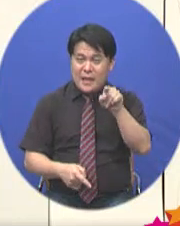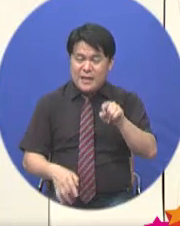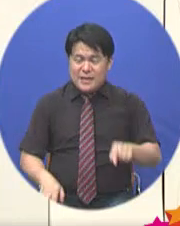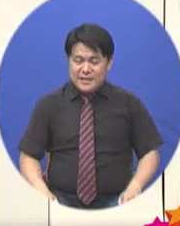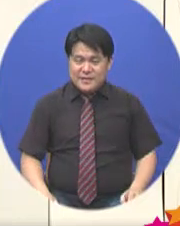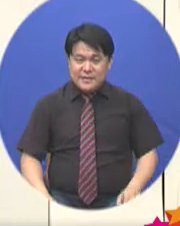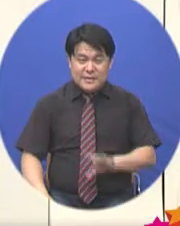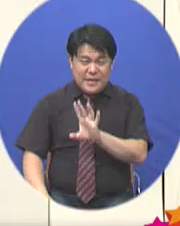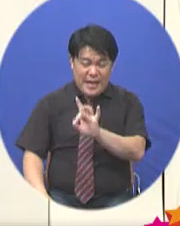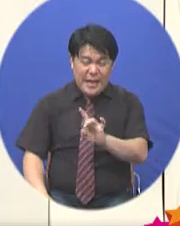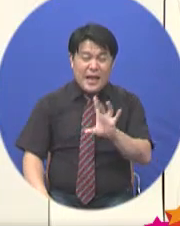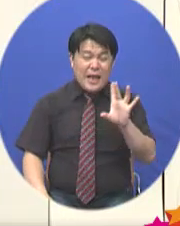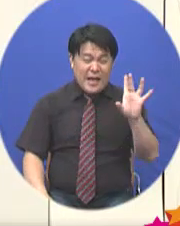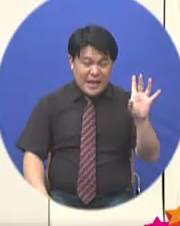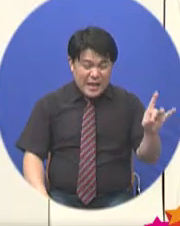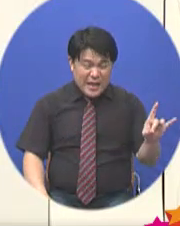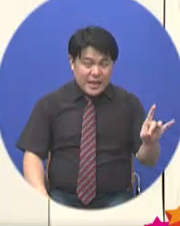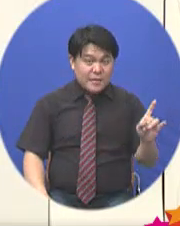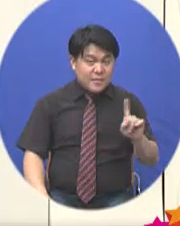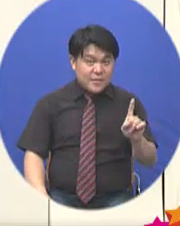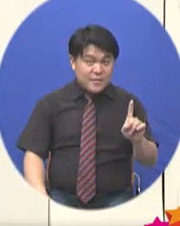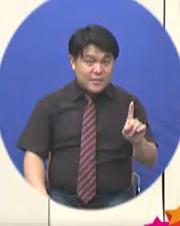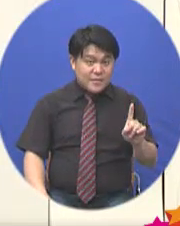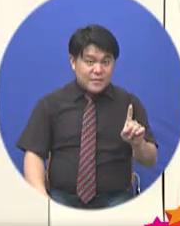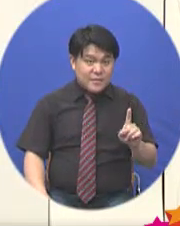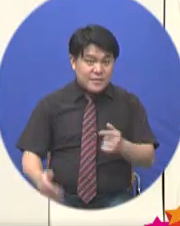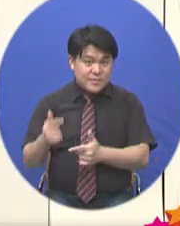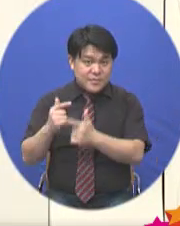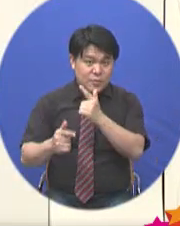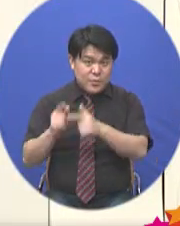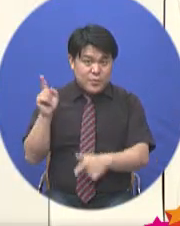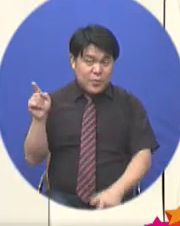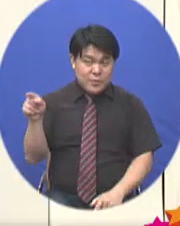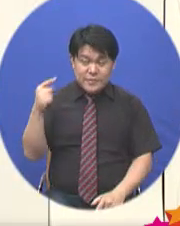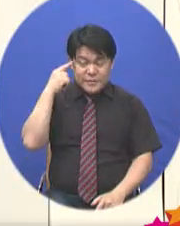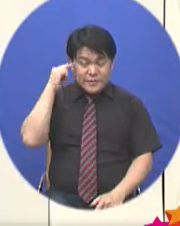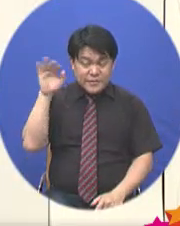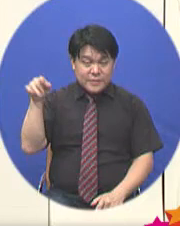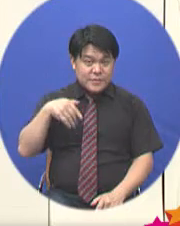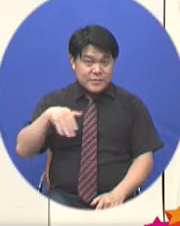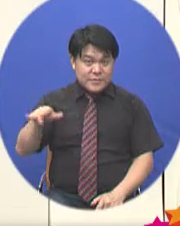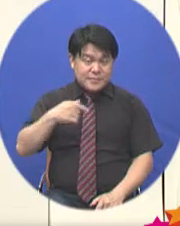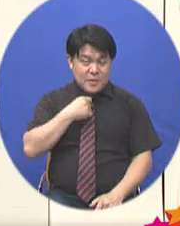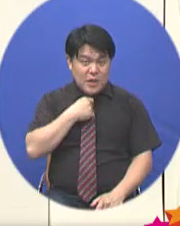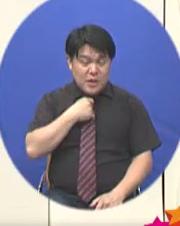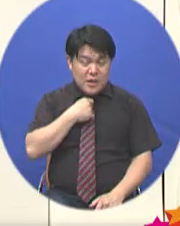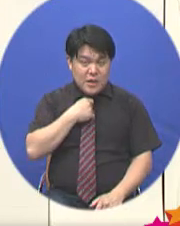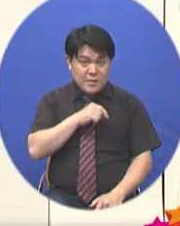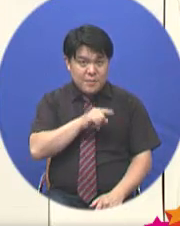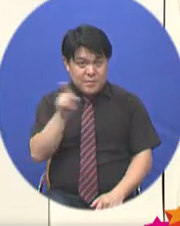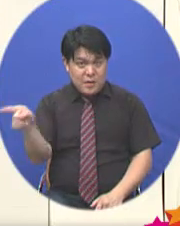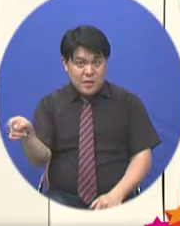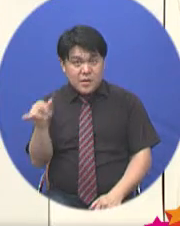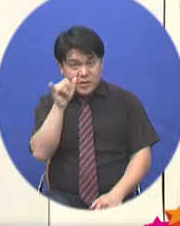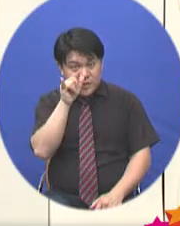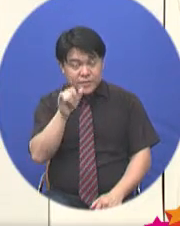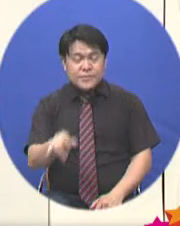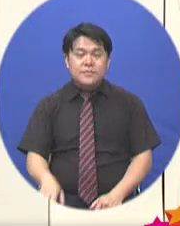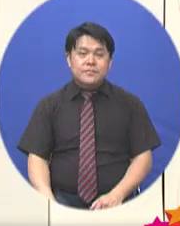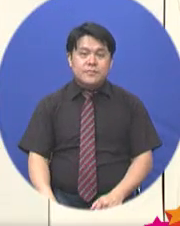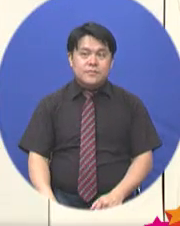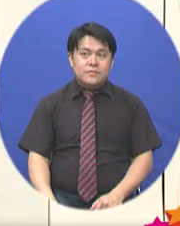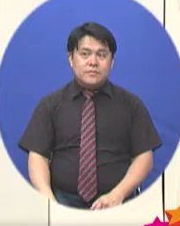그럼 가끔 혹시 목포가 그립다, 목포가 보고 싶어 한 번씩 간다 이런 적